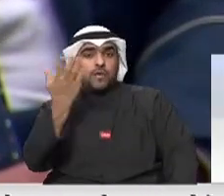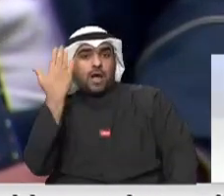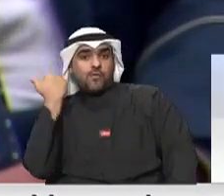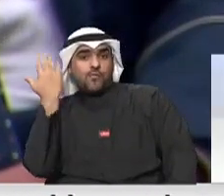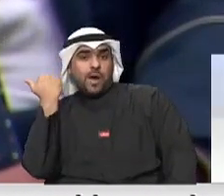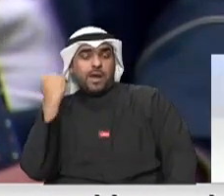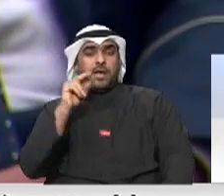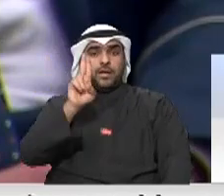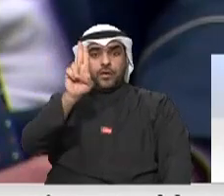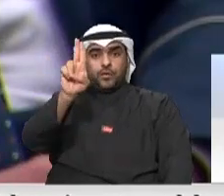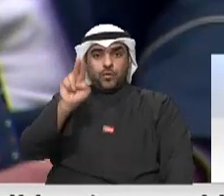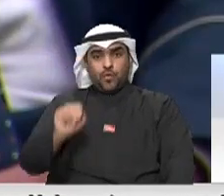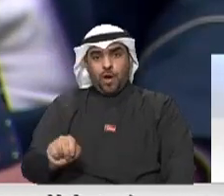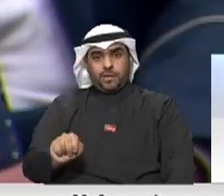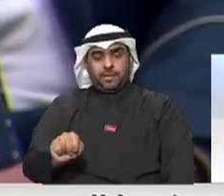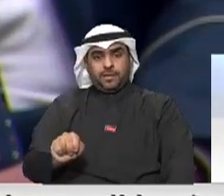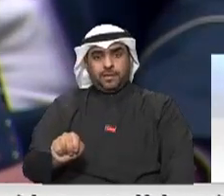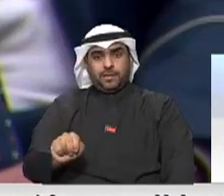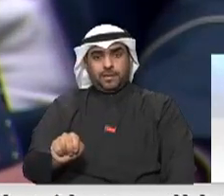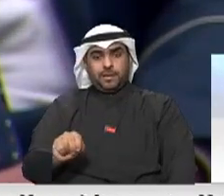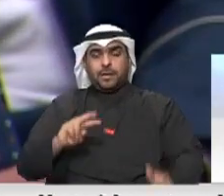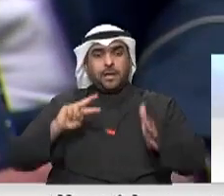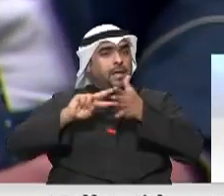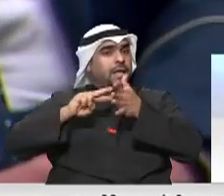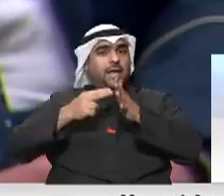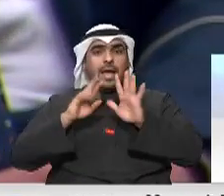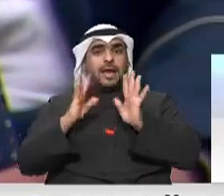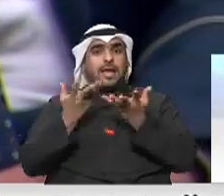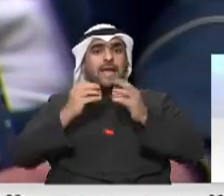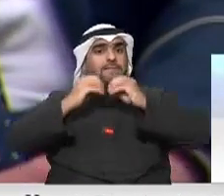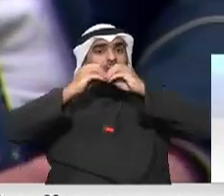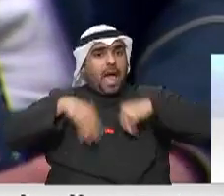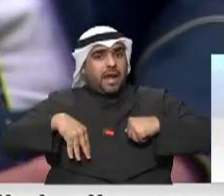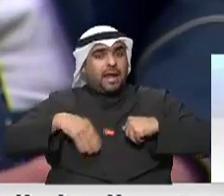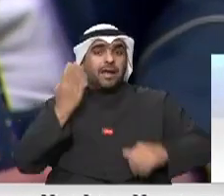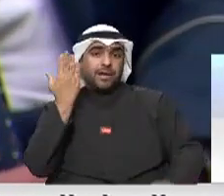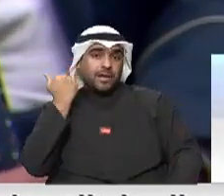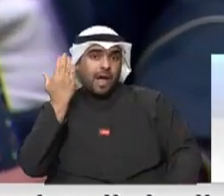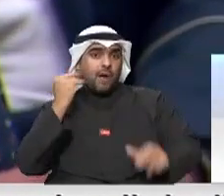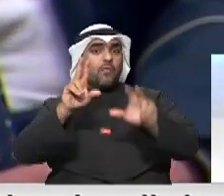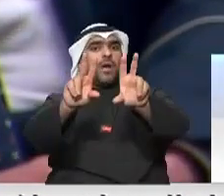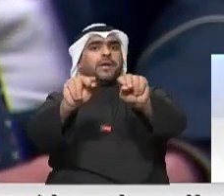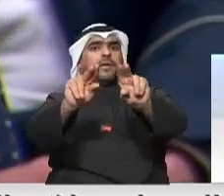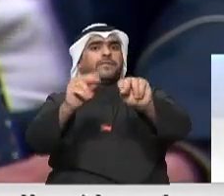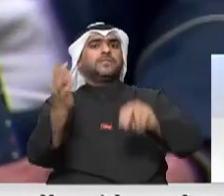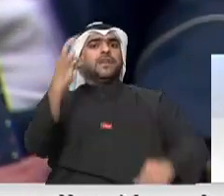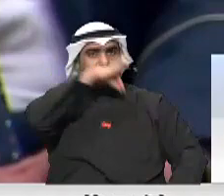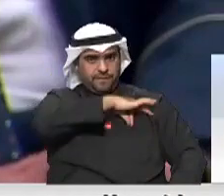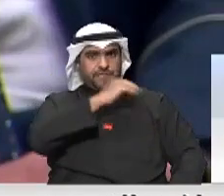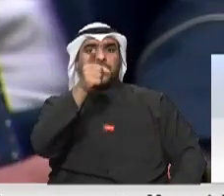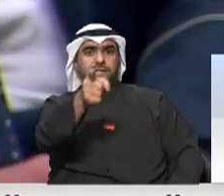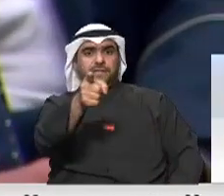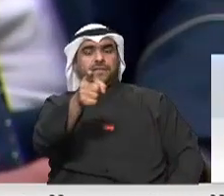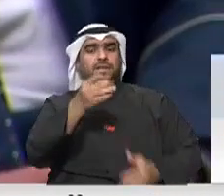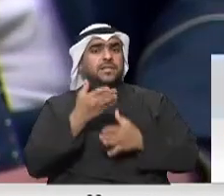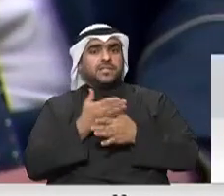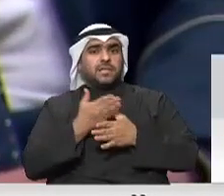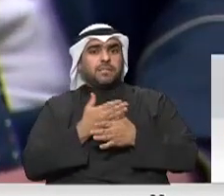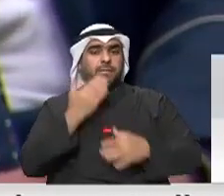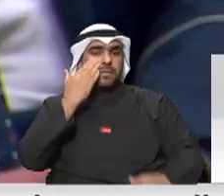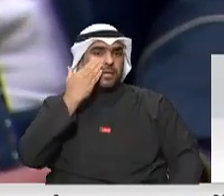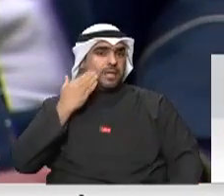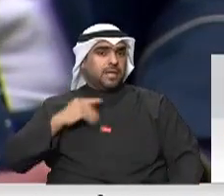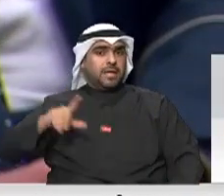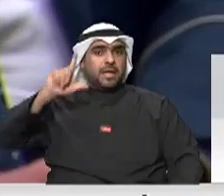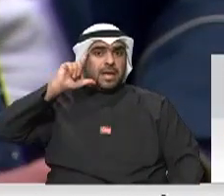المتحده في بلادي منذ سنوات وان يستفيد منها لان الوضع لم يعد يتحمل خرائط